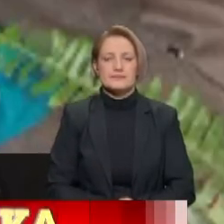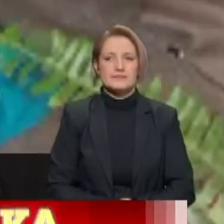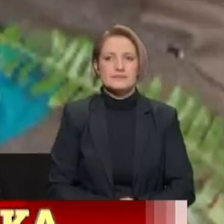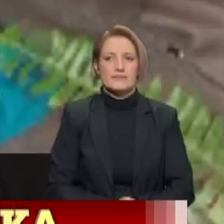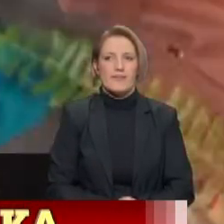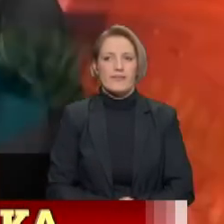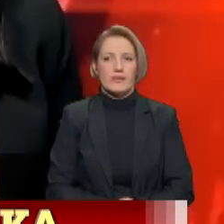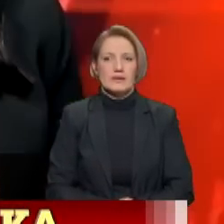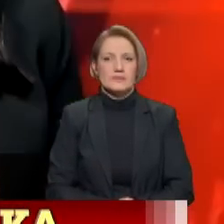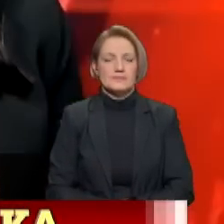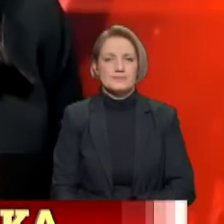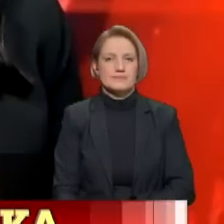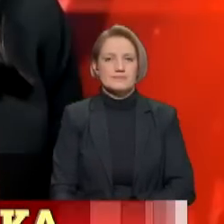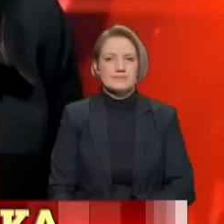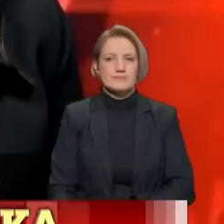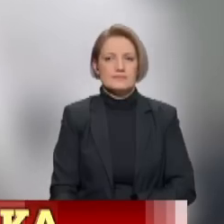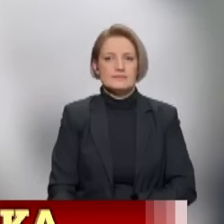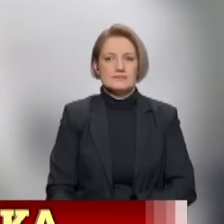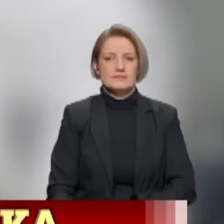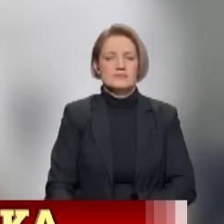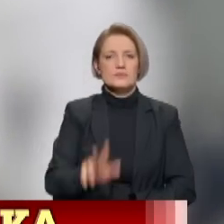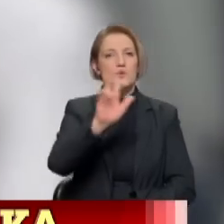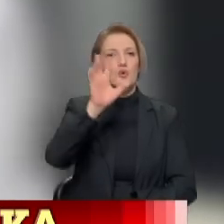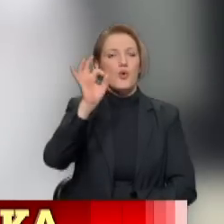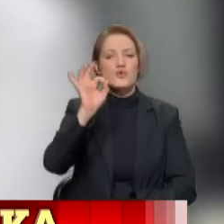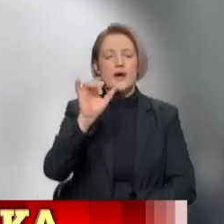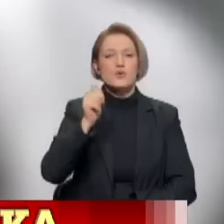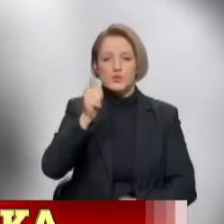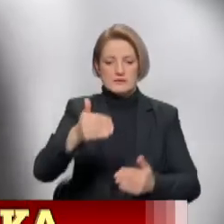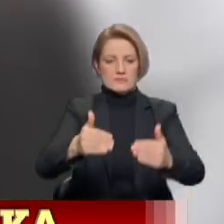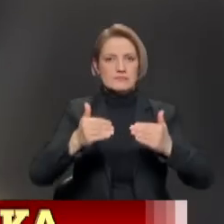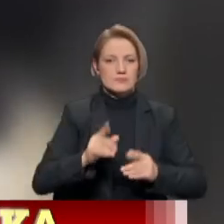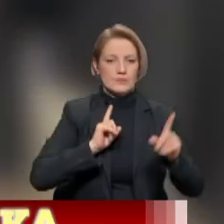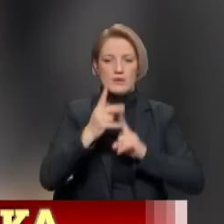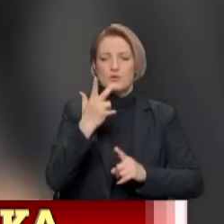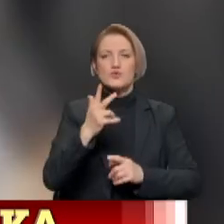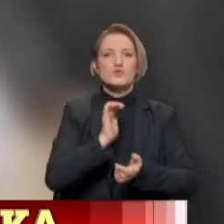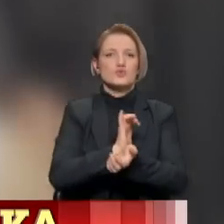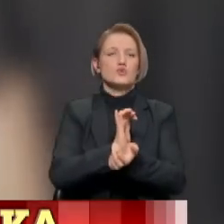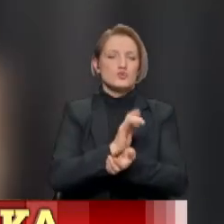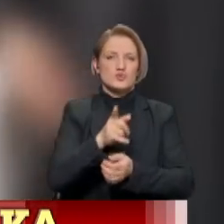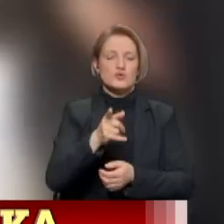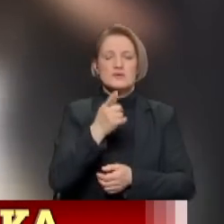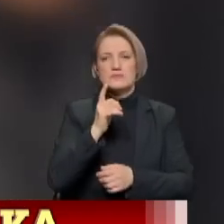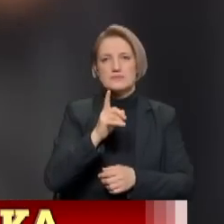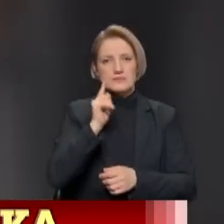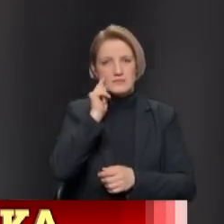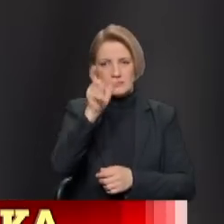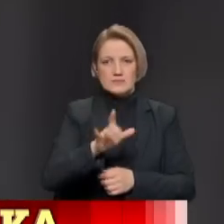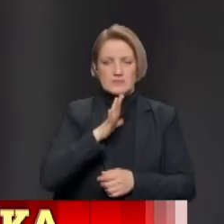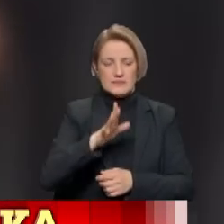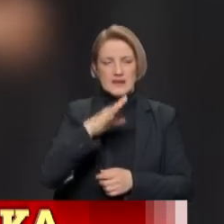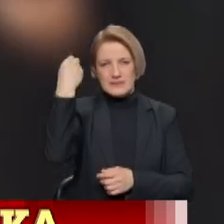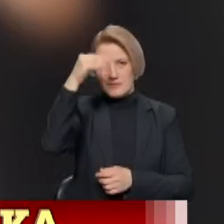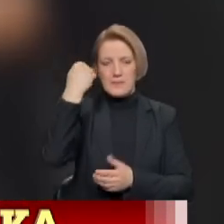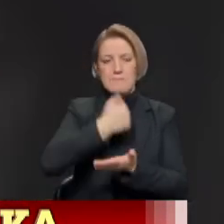bu dosyanın tutuksuz gelmesi tam bir hukuk kararıdır. 30 Ocak gününe çekilen davada 3 tutuksuz sanık var. 6 yaşındaki kızını dini nikah